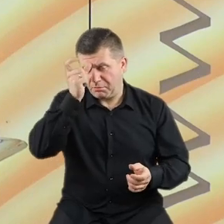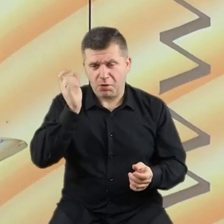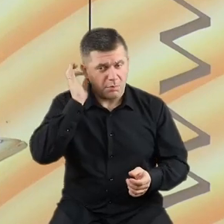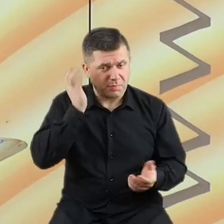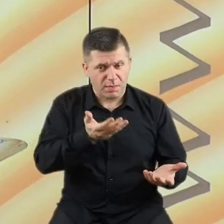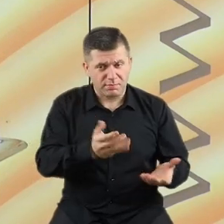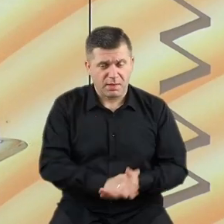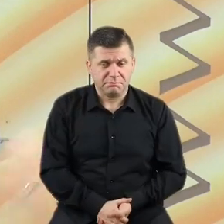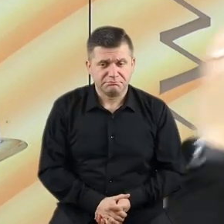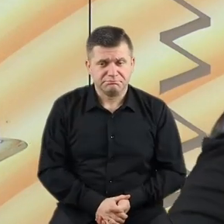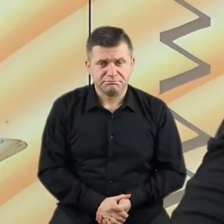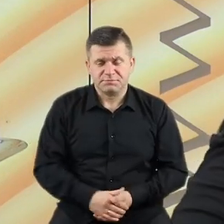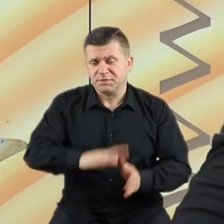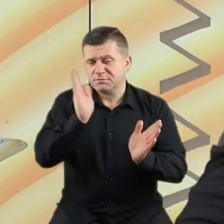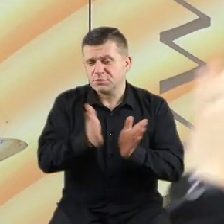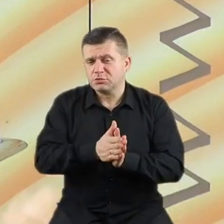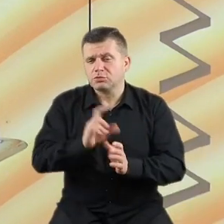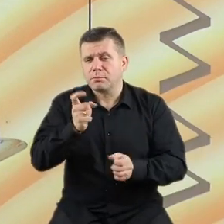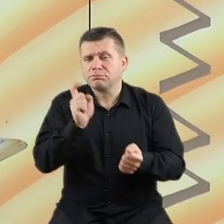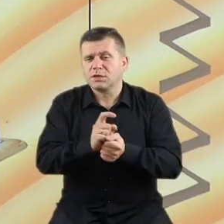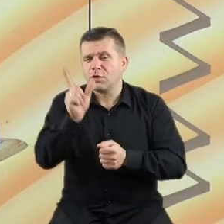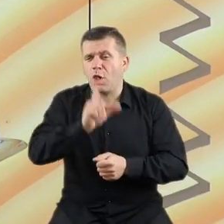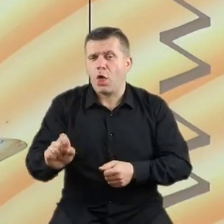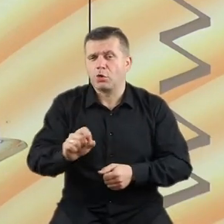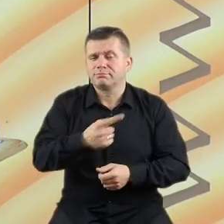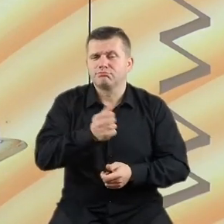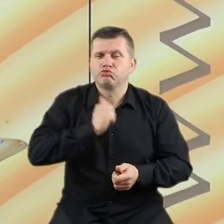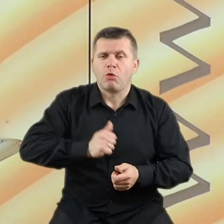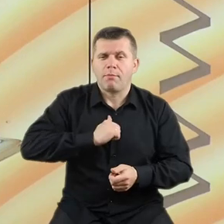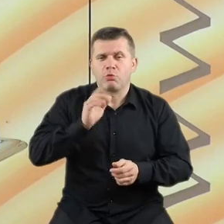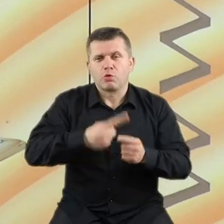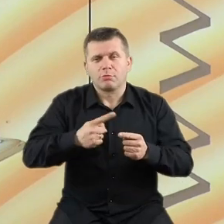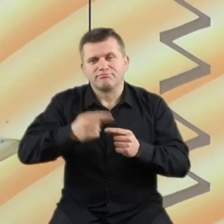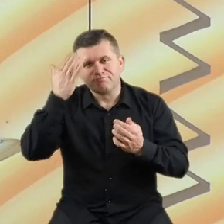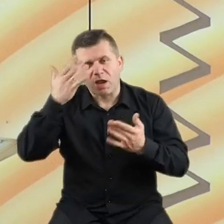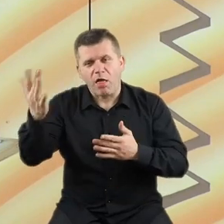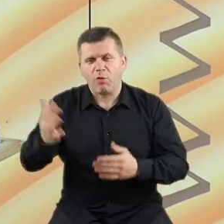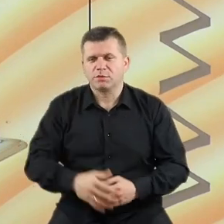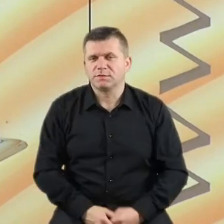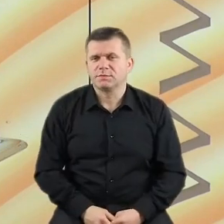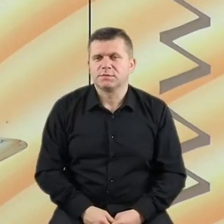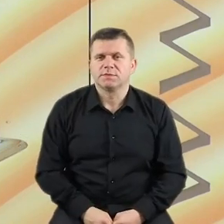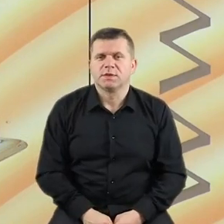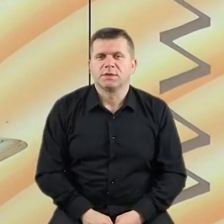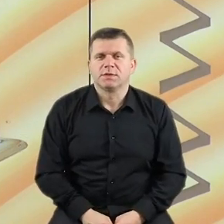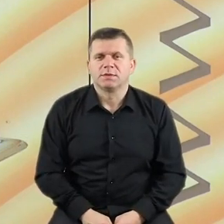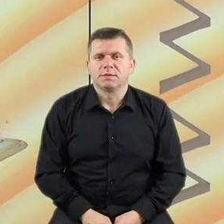wszystkie przeciwności losu Dina do siebie, w takim szaleństwie trochę. I jest coś